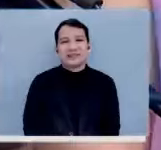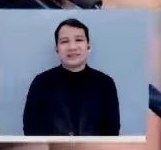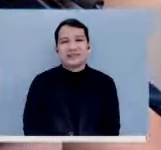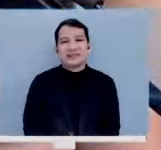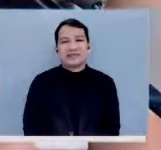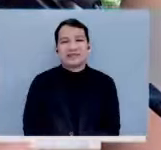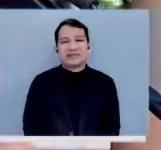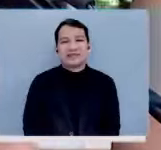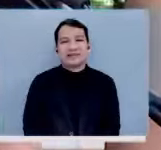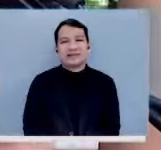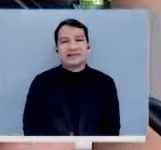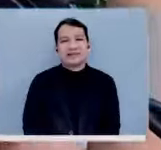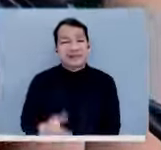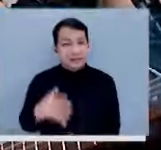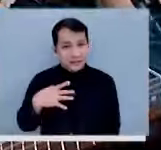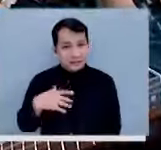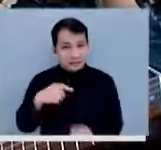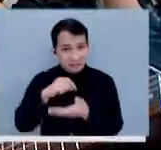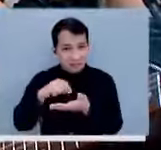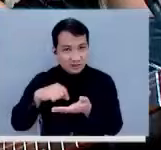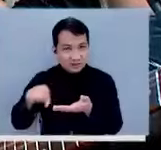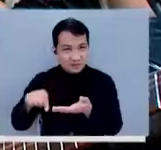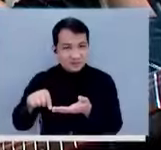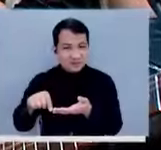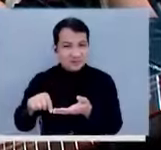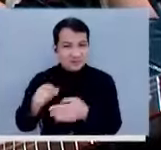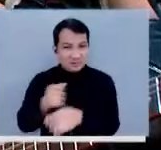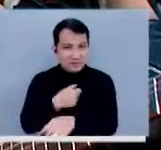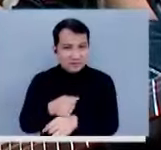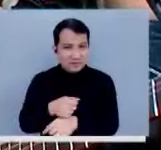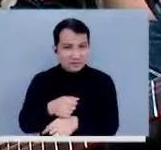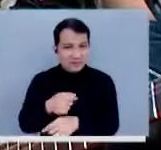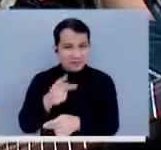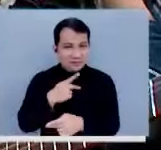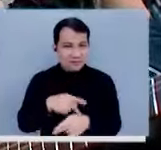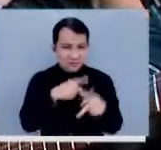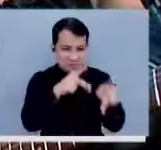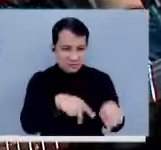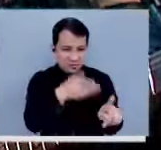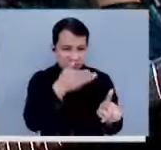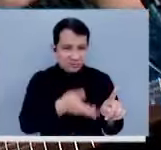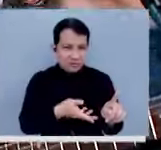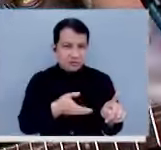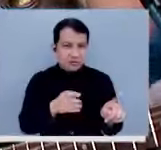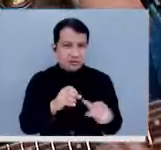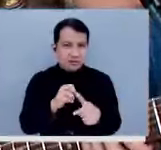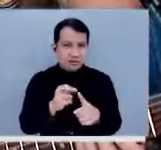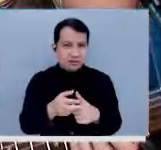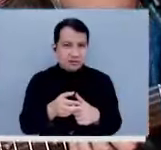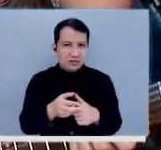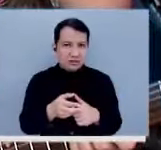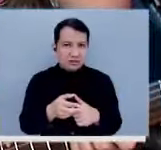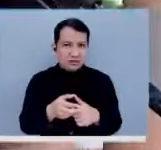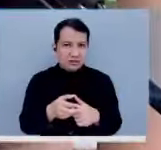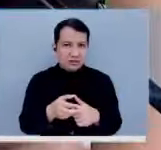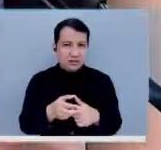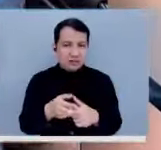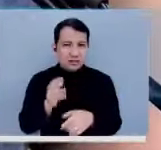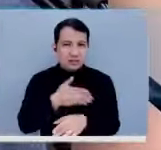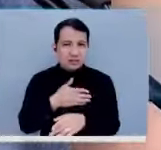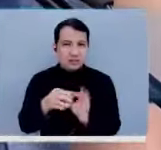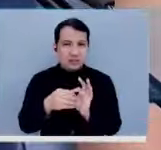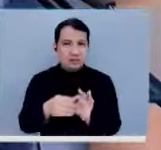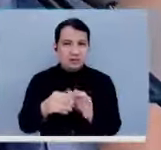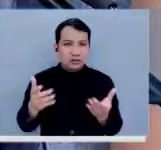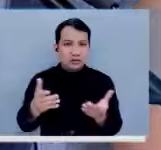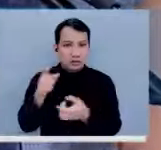So, wait, nung sinusulat nyo ito, meron bang particular na tao or wala? Nung sinusulat ko yung kanta, wala akong specific